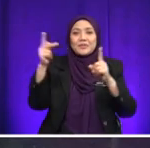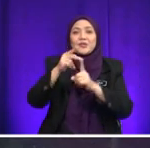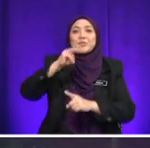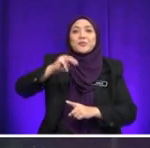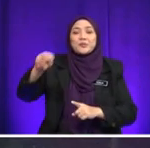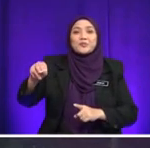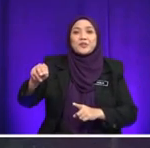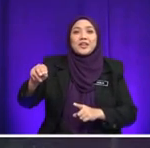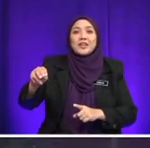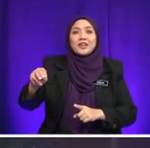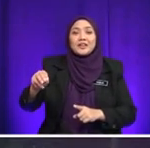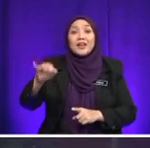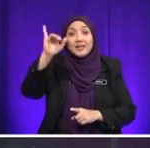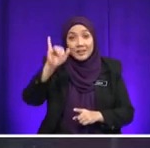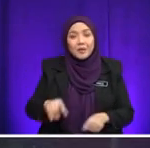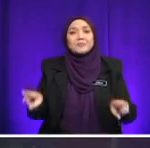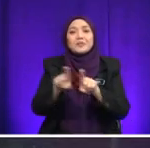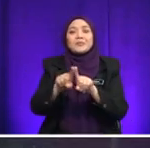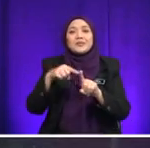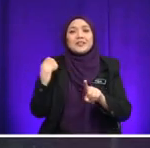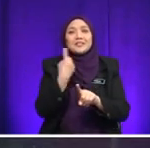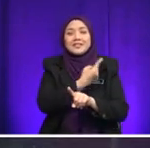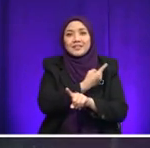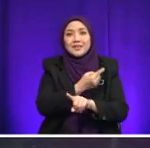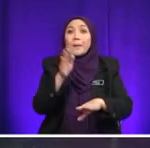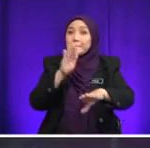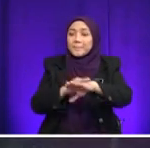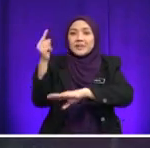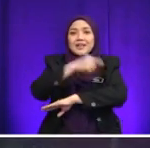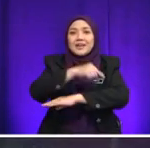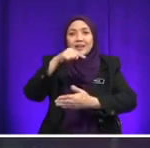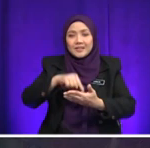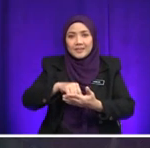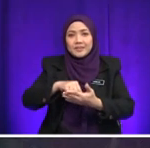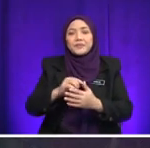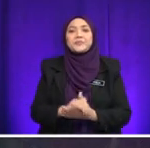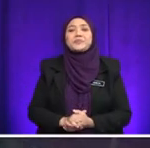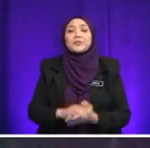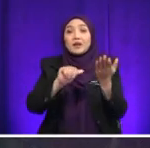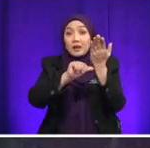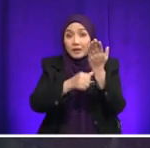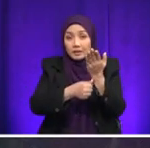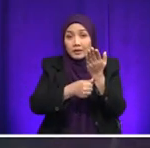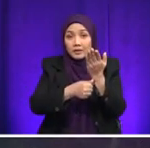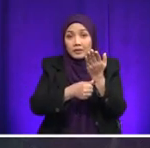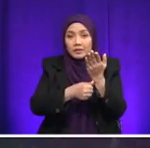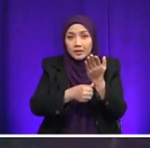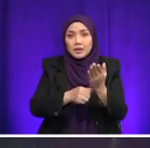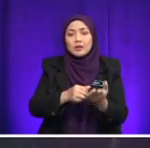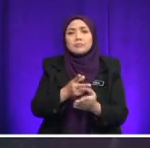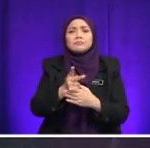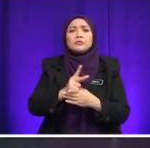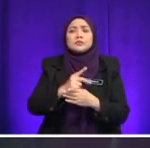bersama-sama dengan kita di luar sana ucapkan agar perkusian kita sebenarnya dapat memberikan manfaat